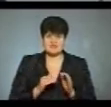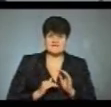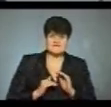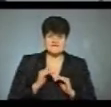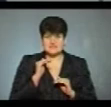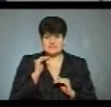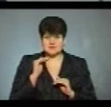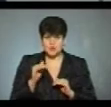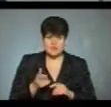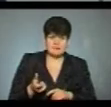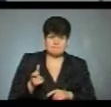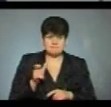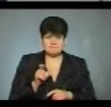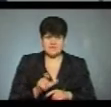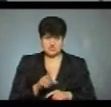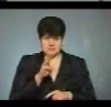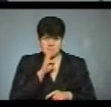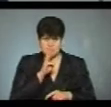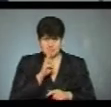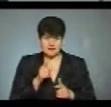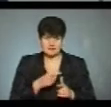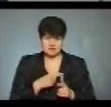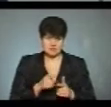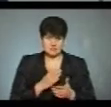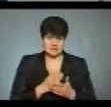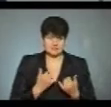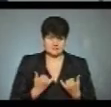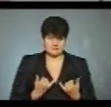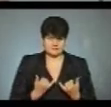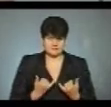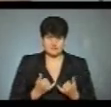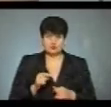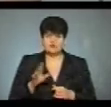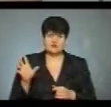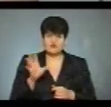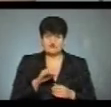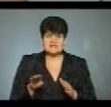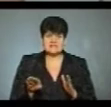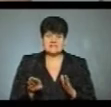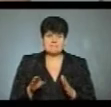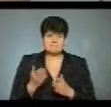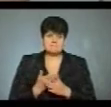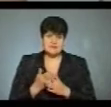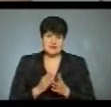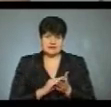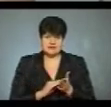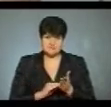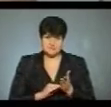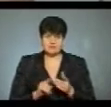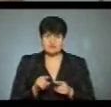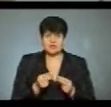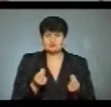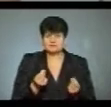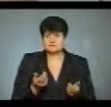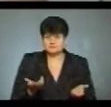високі або більші набагато заробітні плати, ніж вони є наразі, тому що всі пільги, які записані, вони щось